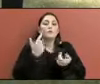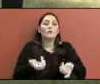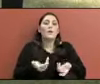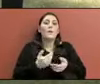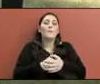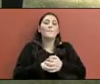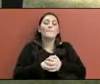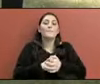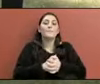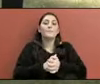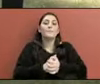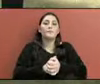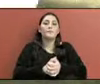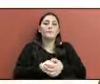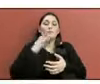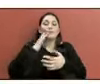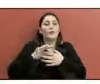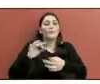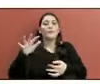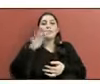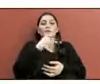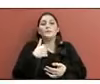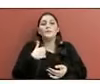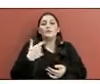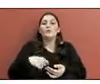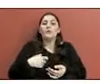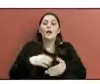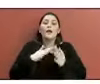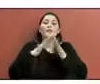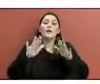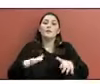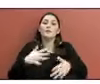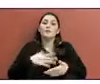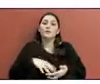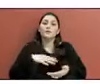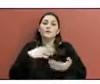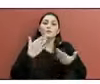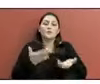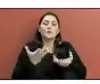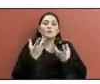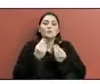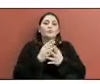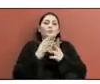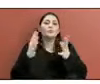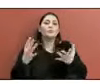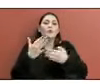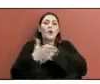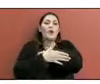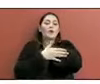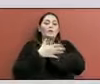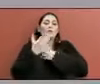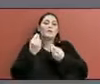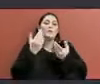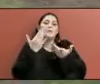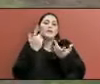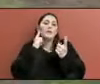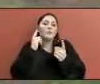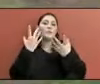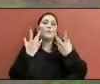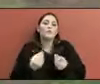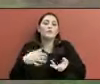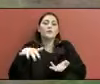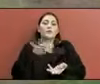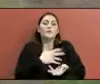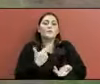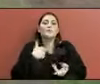bireylerimizden biz özellikle evde kalmalarını istemiştik ve çok büyük bir özveri gösterdiler. Bu noktada da biz onlar için ne